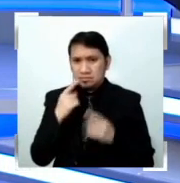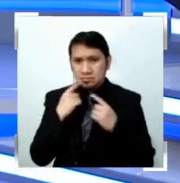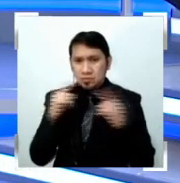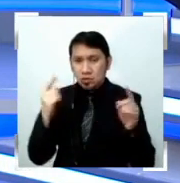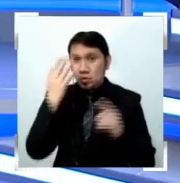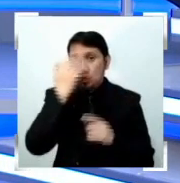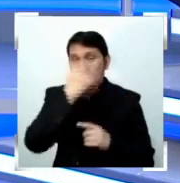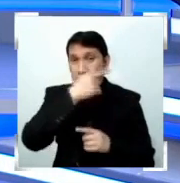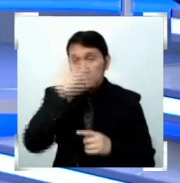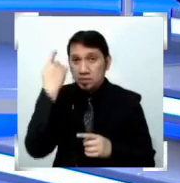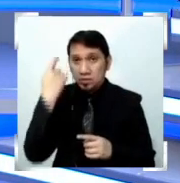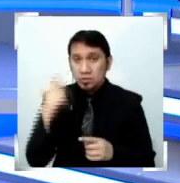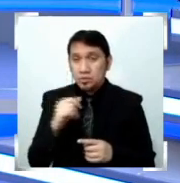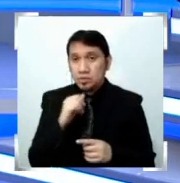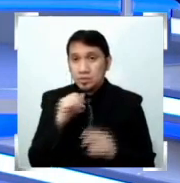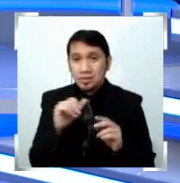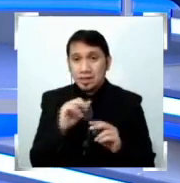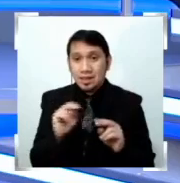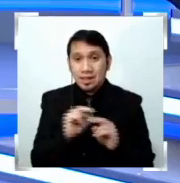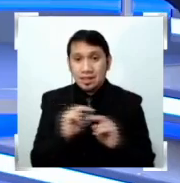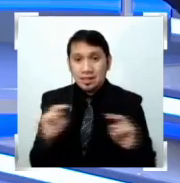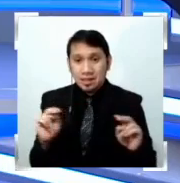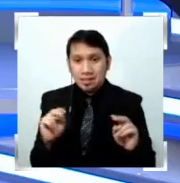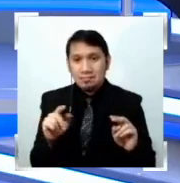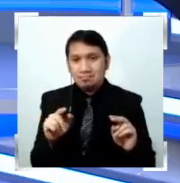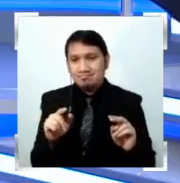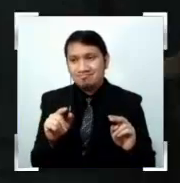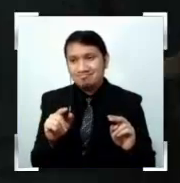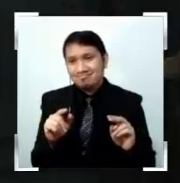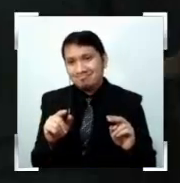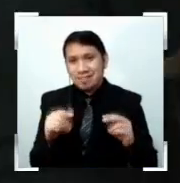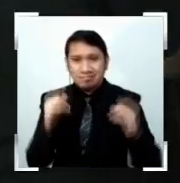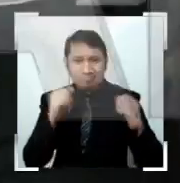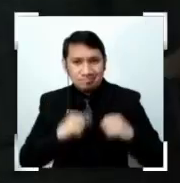anyay non-negotiables. Saksi si Sandra Aguinaldo.